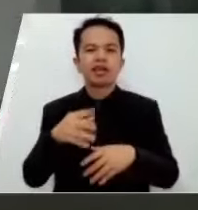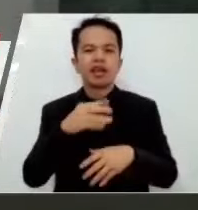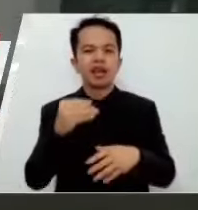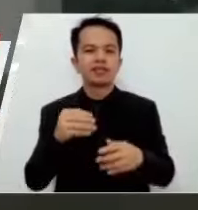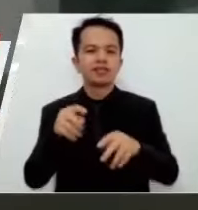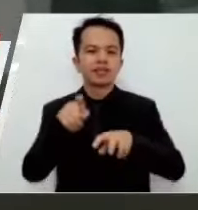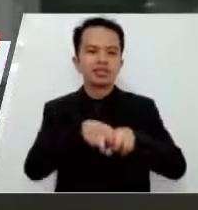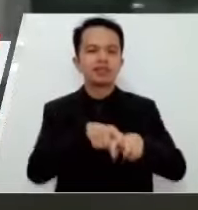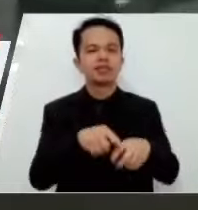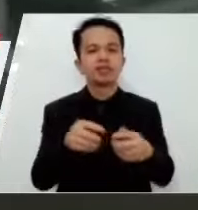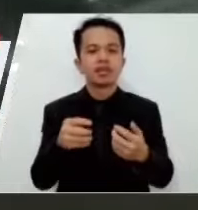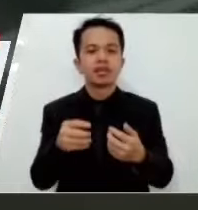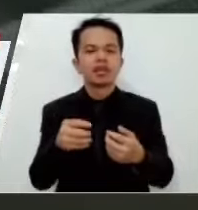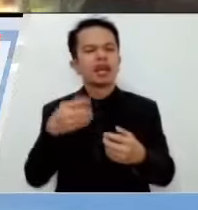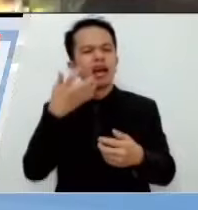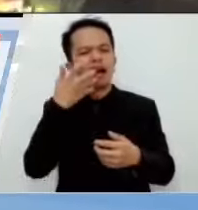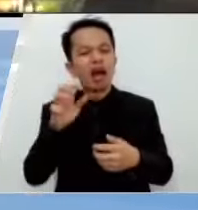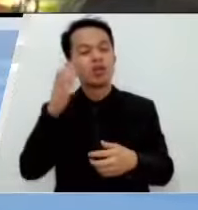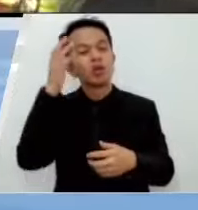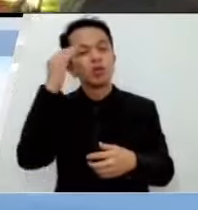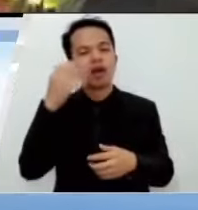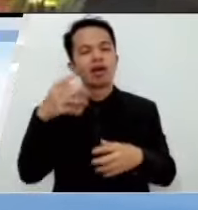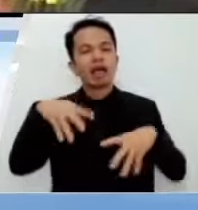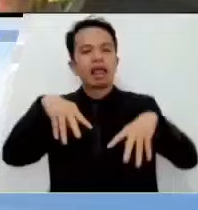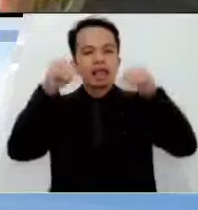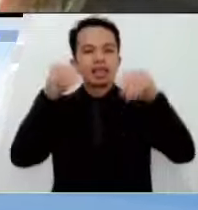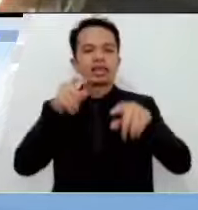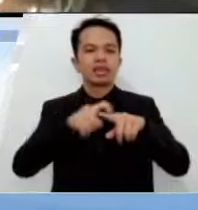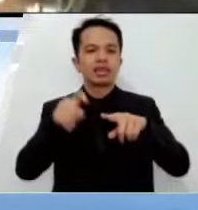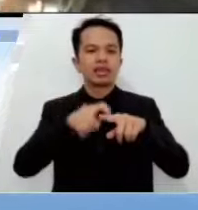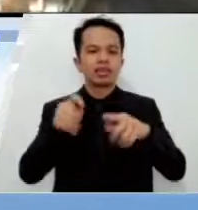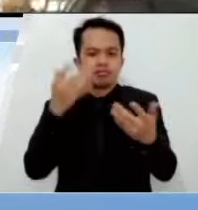may power interruption. Hindi naman namin alam kung